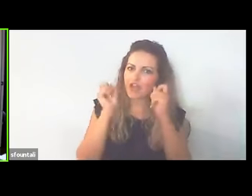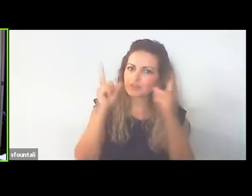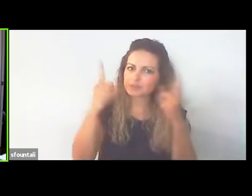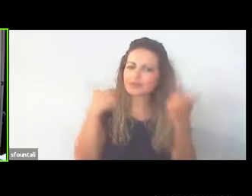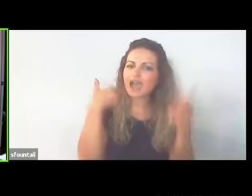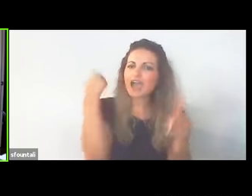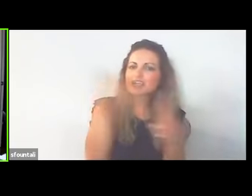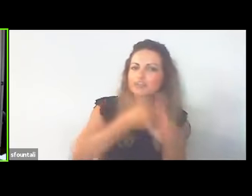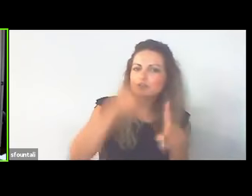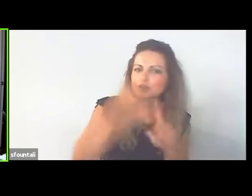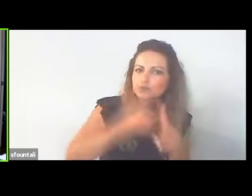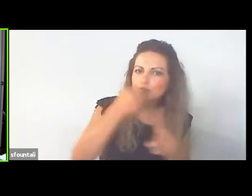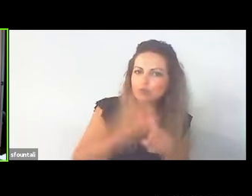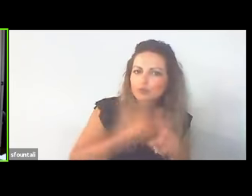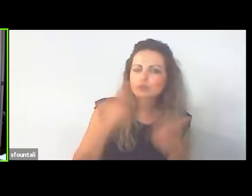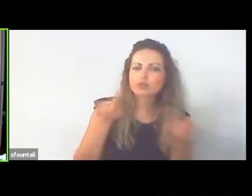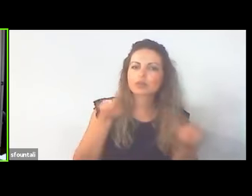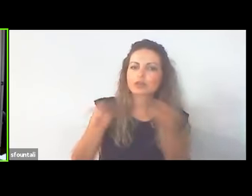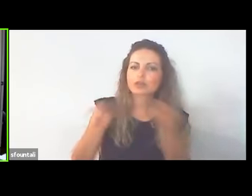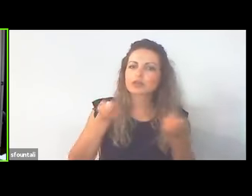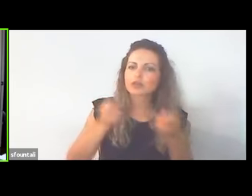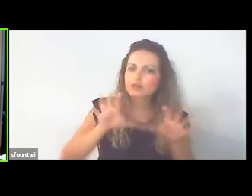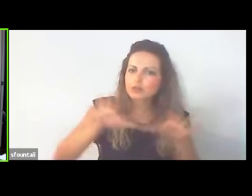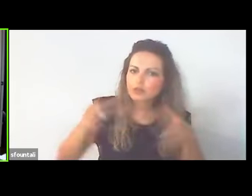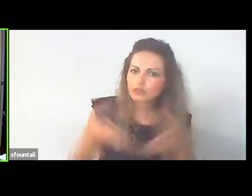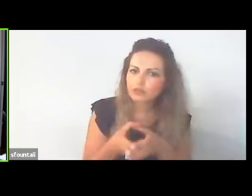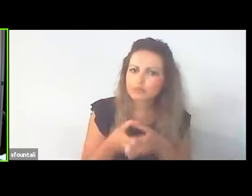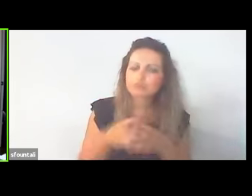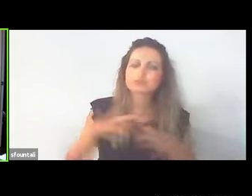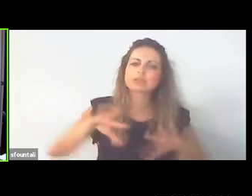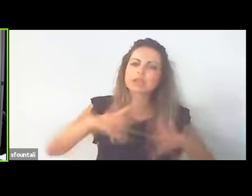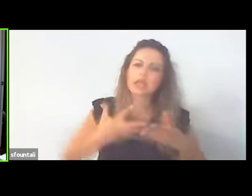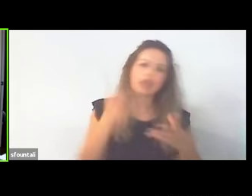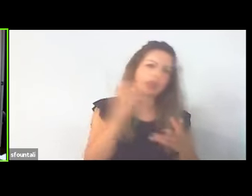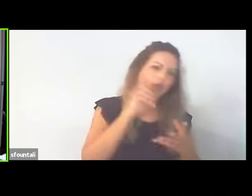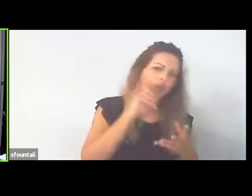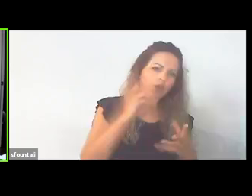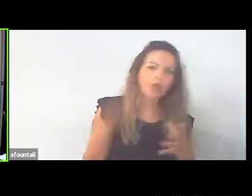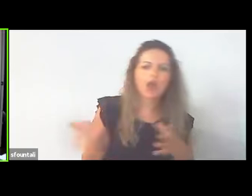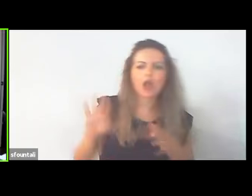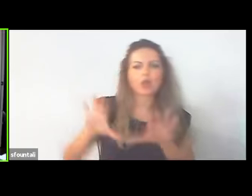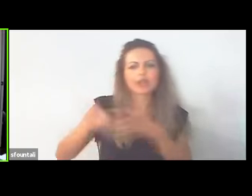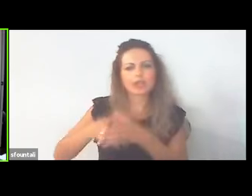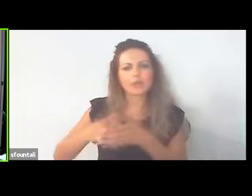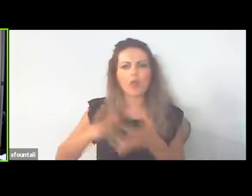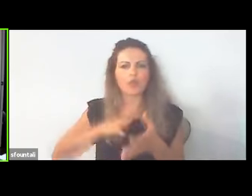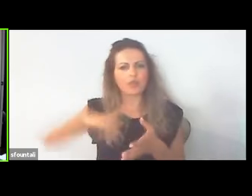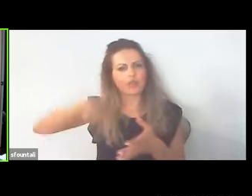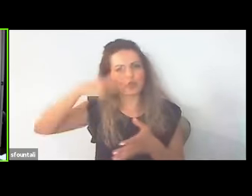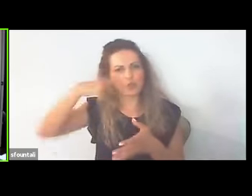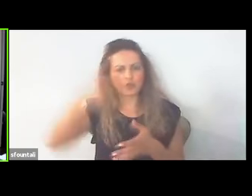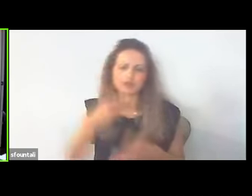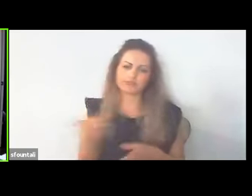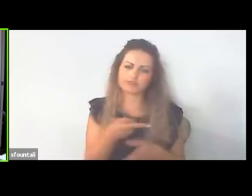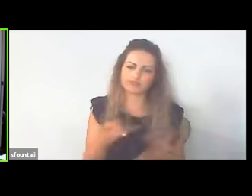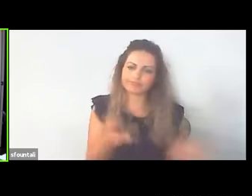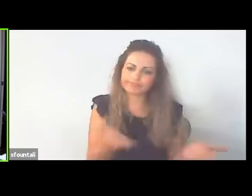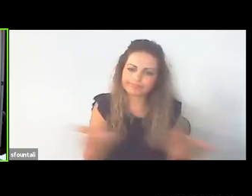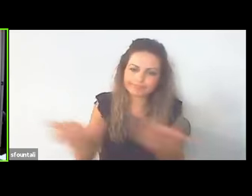του κινήματος, του γυναικείου κινήματος και του κινήματος ανθρώπινων δικαιωμάτων, αλλά και την